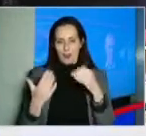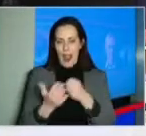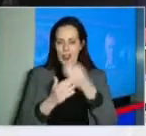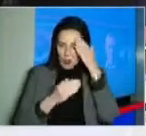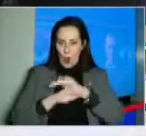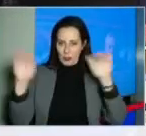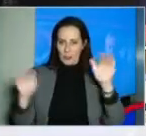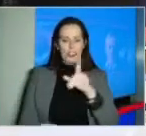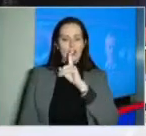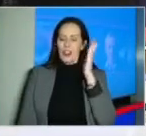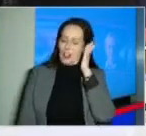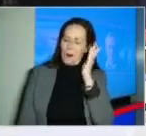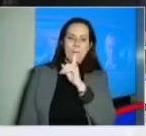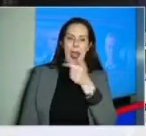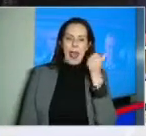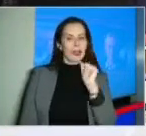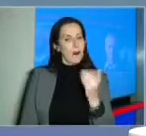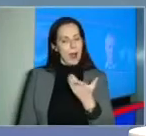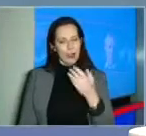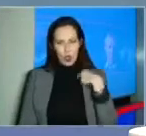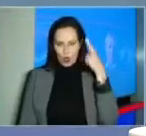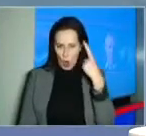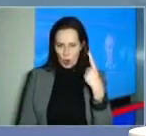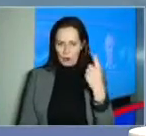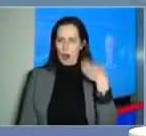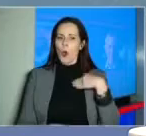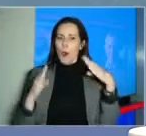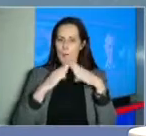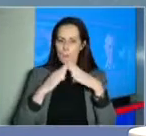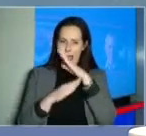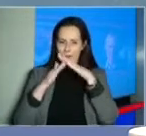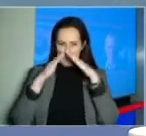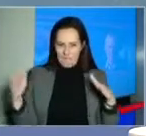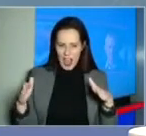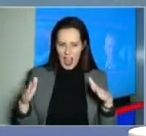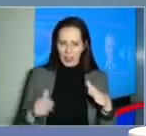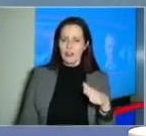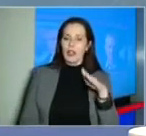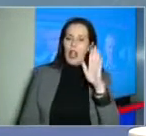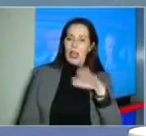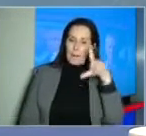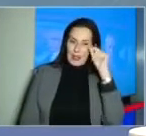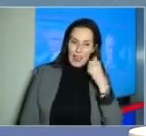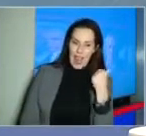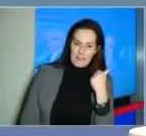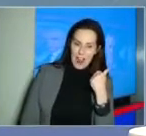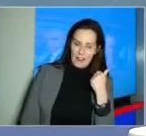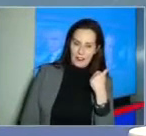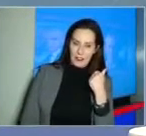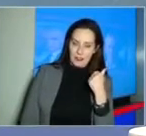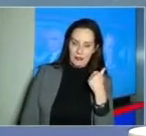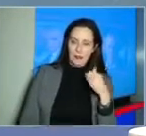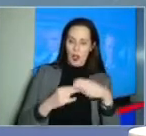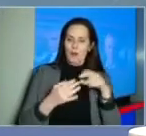הודעה, אבל ישנתי מעט מאוד. ועד אז, מה שאנחנו יודעים, הם היו בבית, כן, בסביון? לא, הם גם היו בגני התערוכה, בקרוב למטה